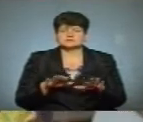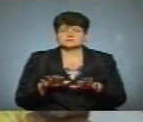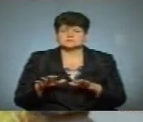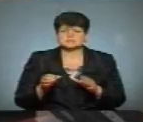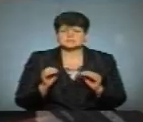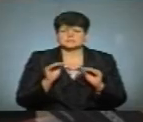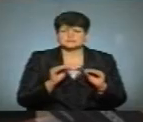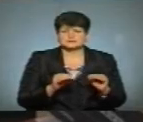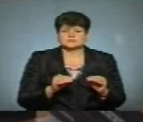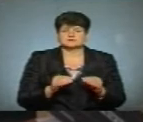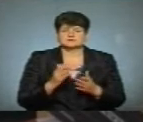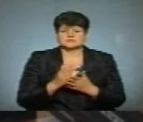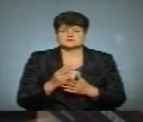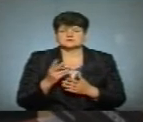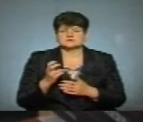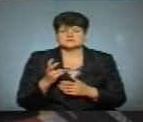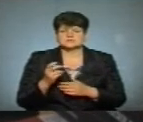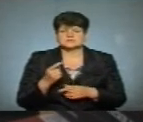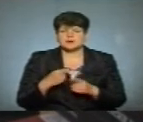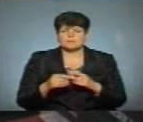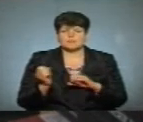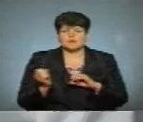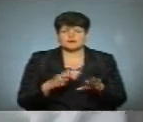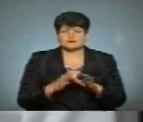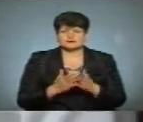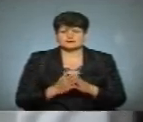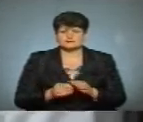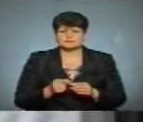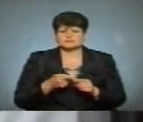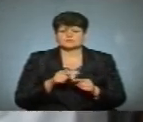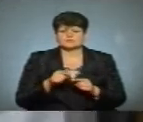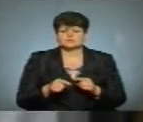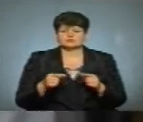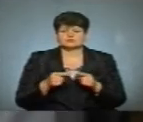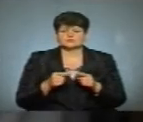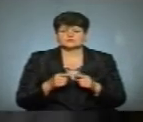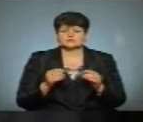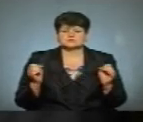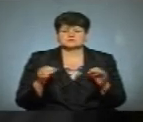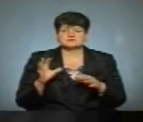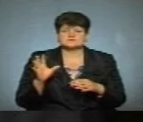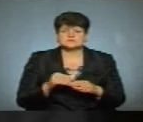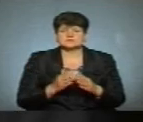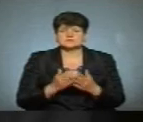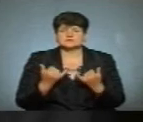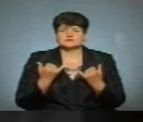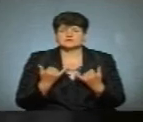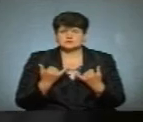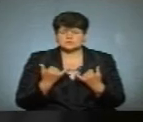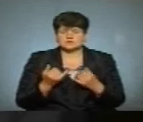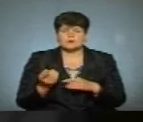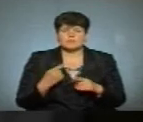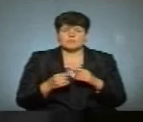обсервації, зберігається майже 200 повернених книг. В цьому куточку зібрані всі книги, які сьогодні читачі